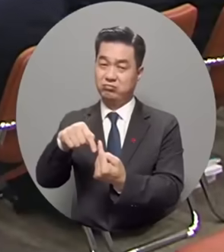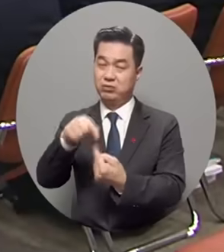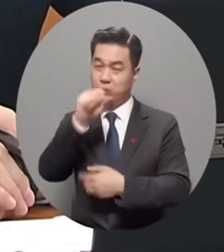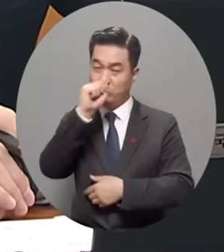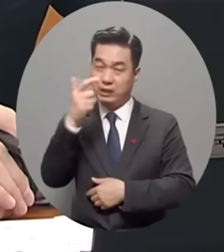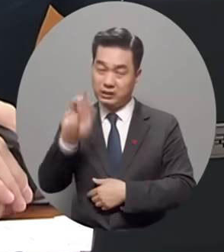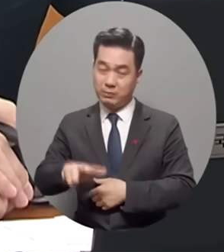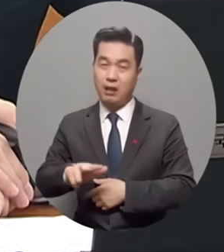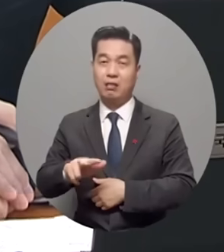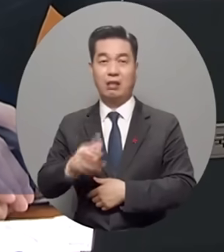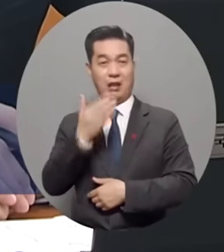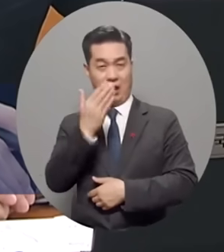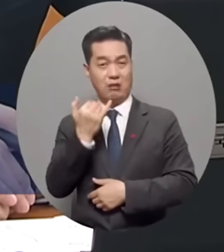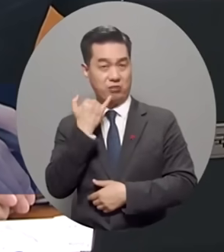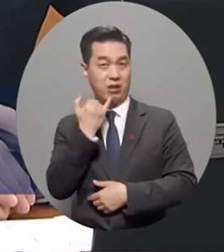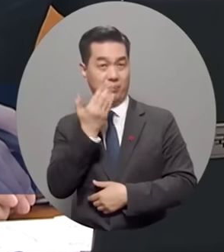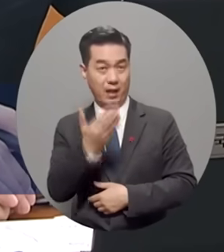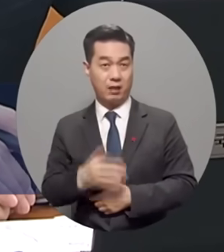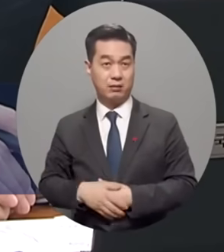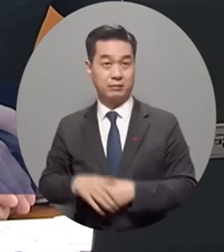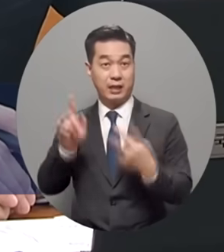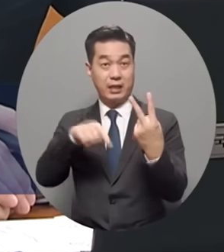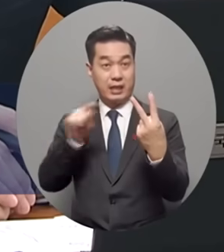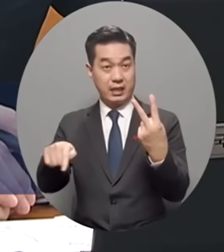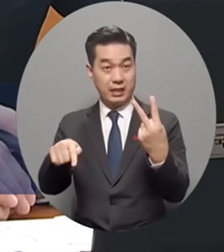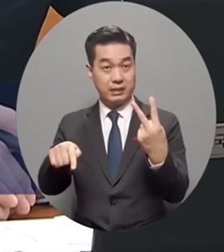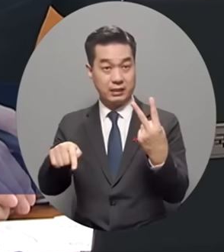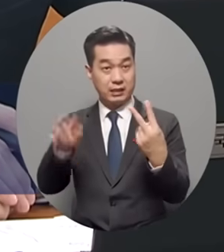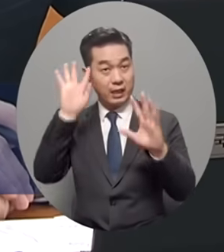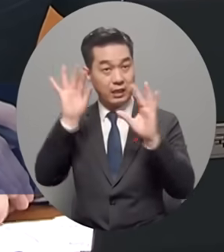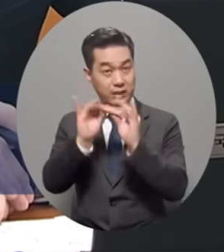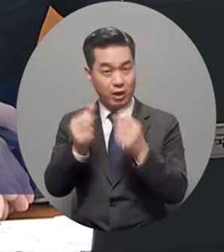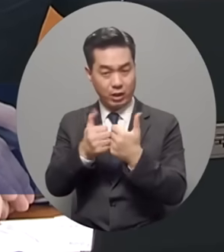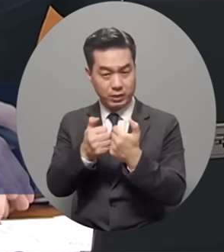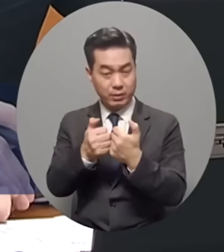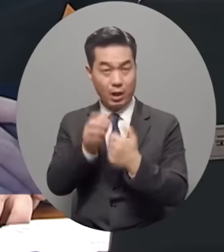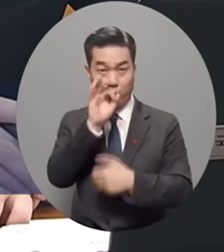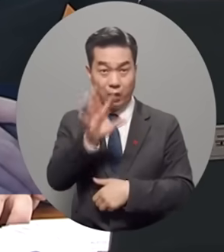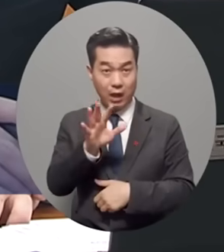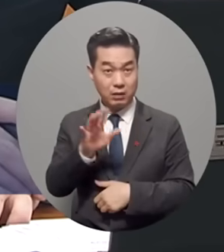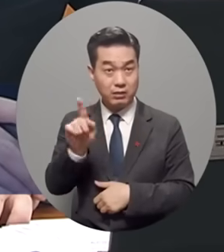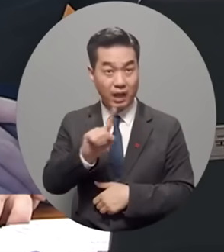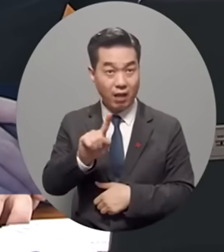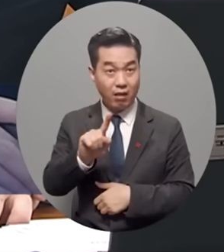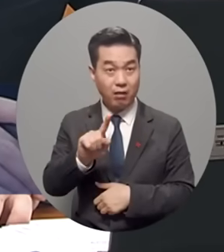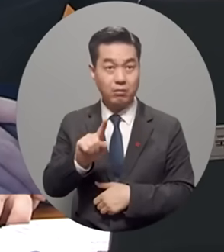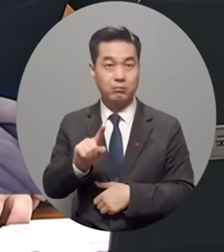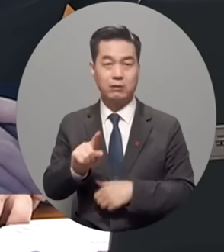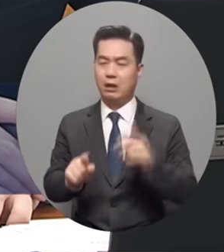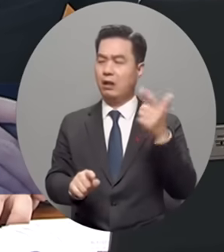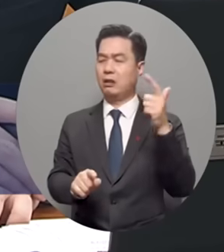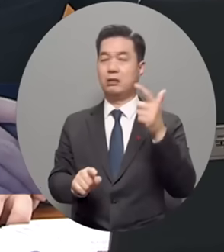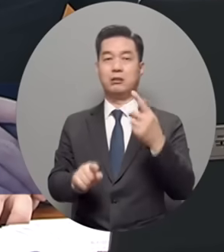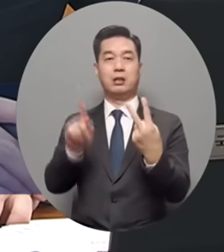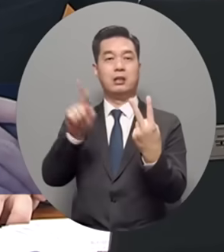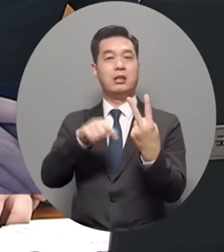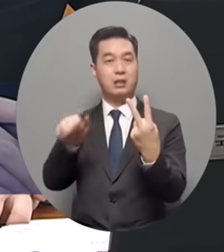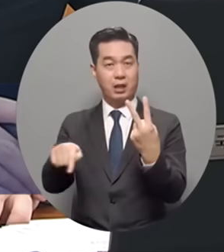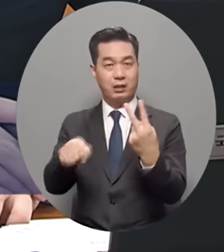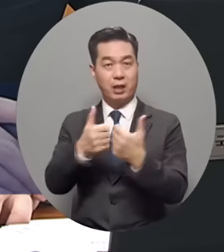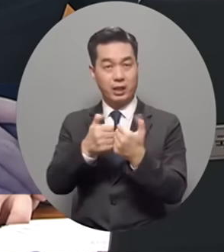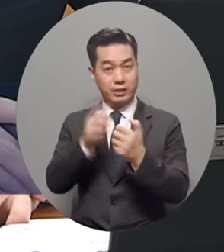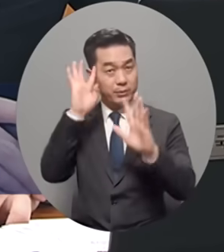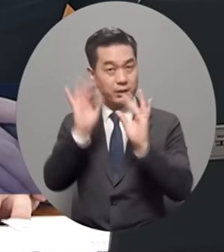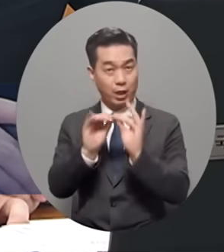않았습니다. 2인 체제는 의결, 심의 의결 불가능하다고 생각하시죠? 그렇지는 않습니다. 2인 체제도 심의